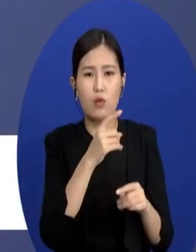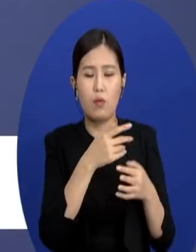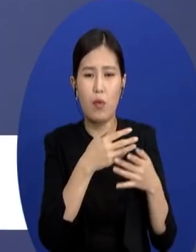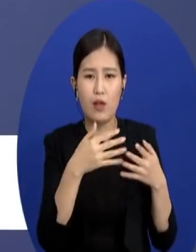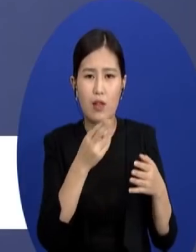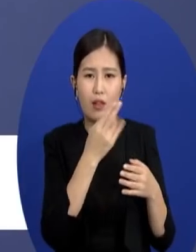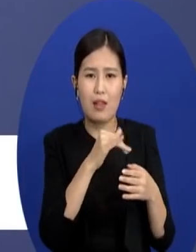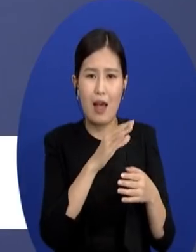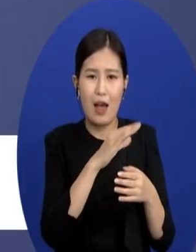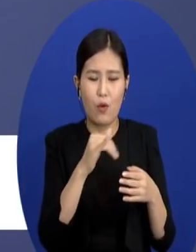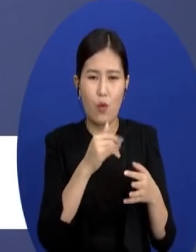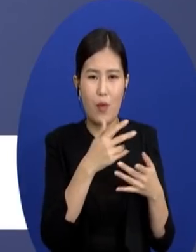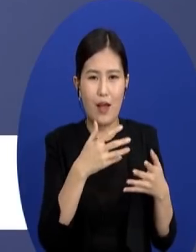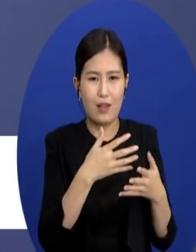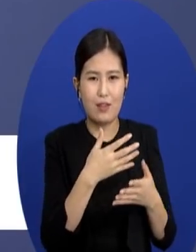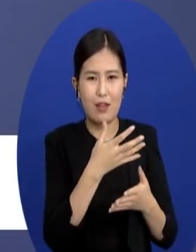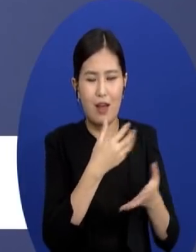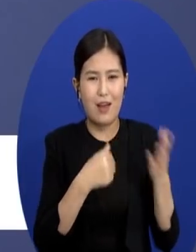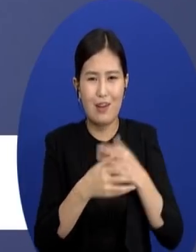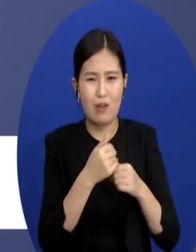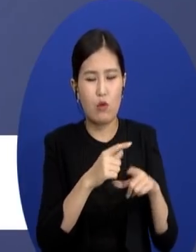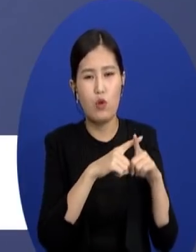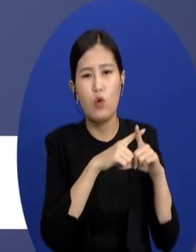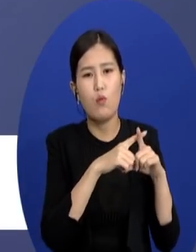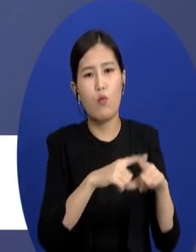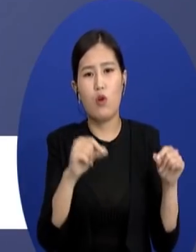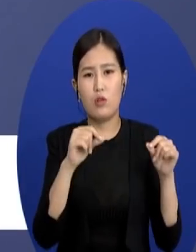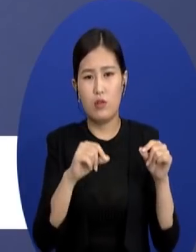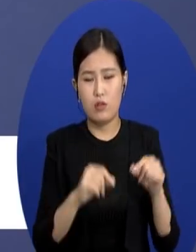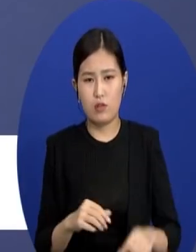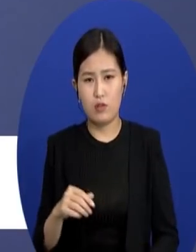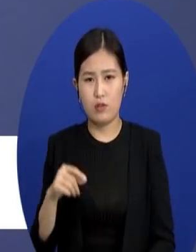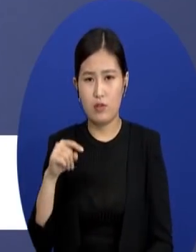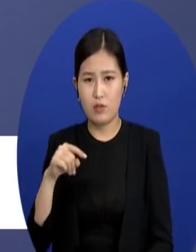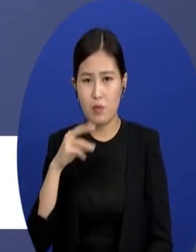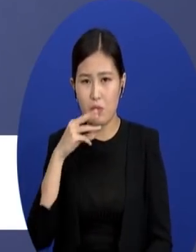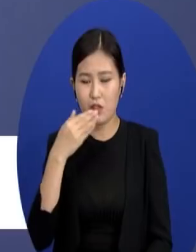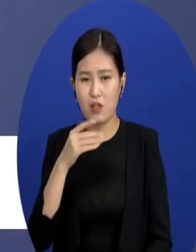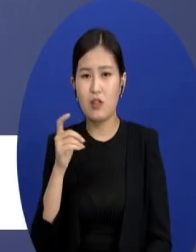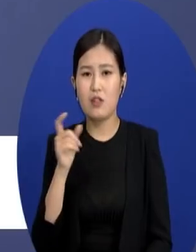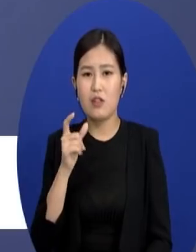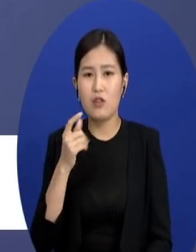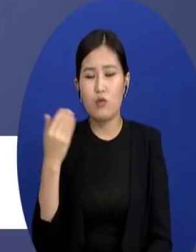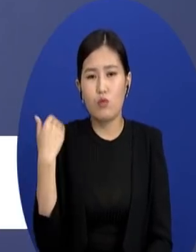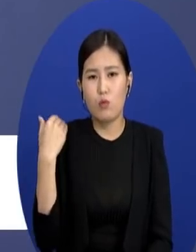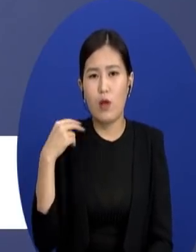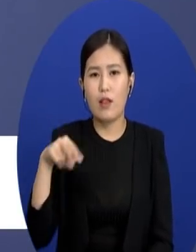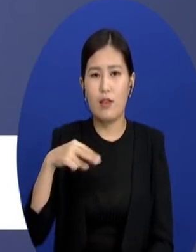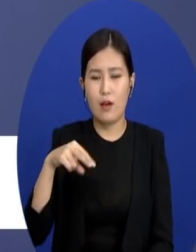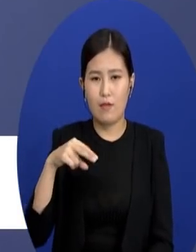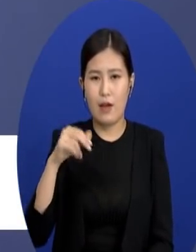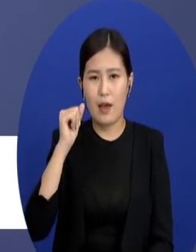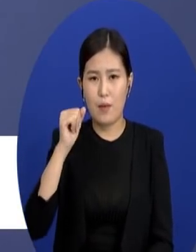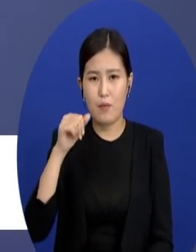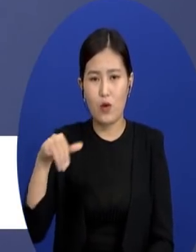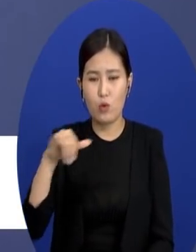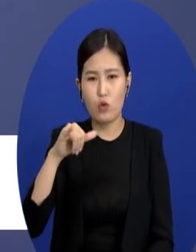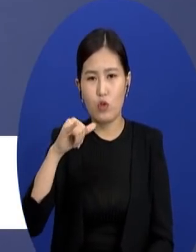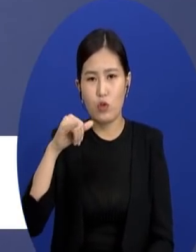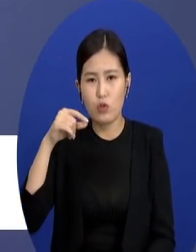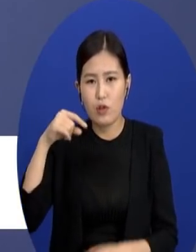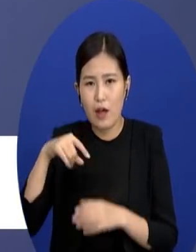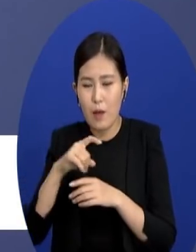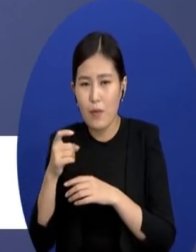импортлож авахаа зогсоосон тухай Америкийн дотоодыг аюулаас хамгаалах яам лав гарагт мэдгдсэн юм а. За шалтгаан нь хөвөн